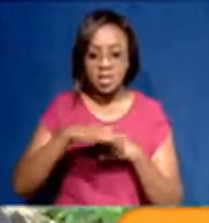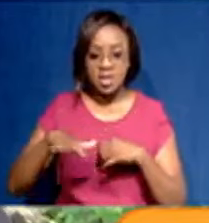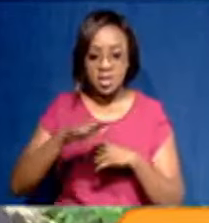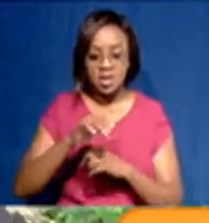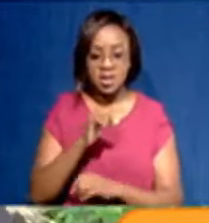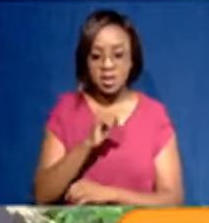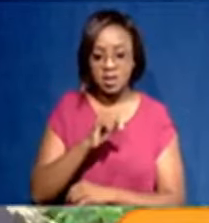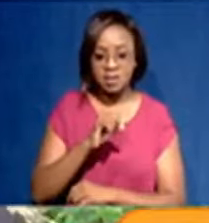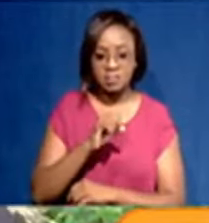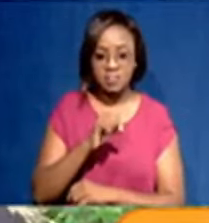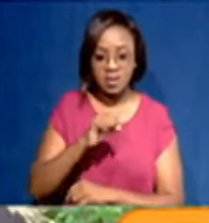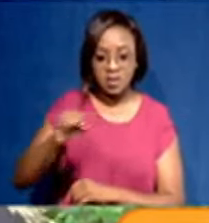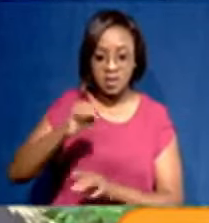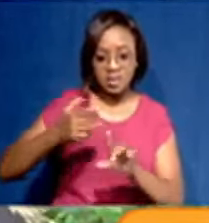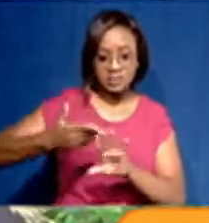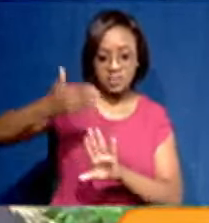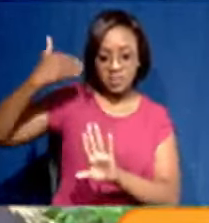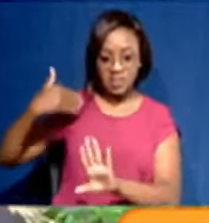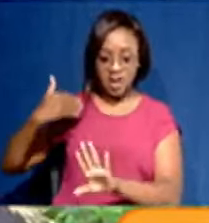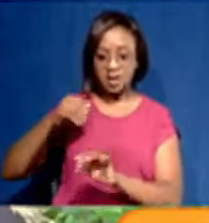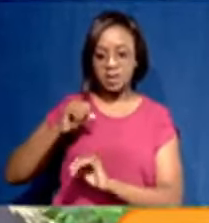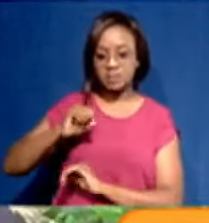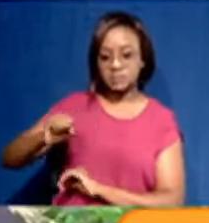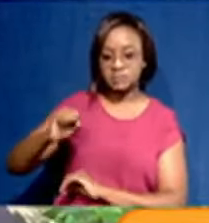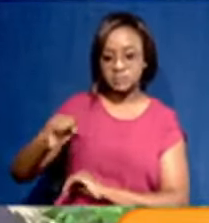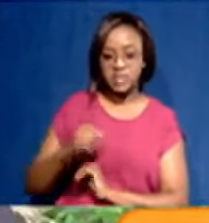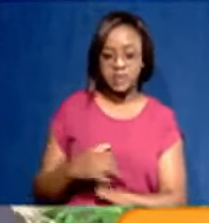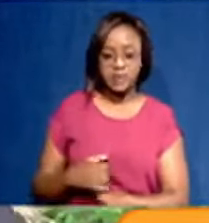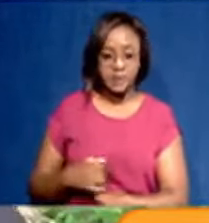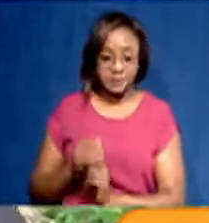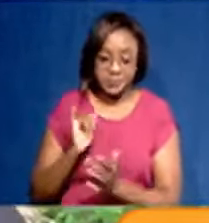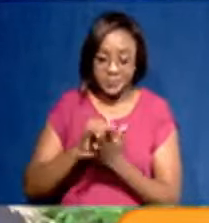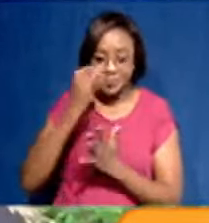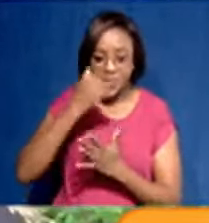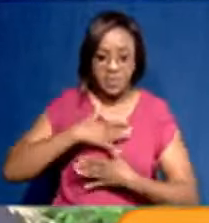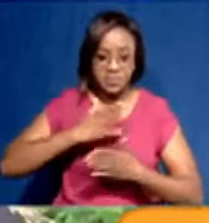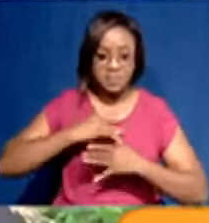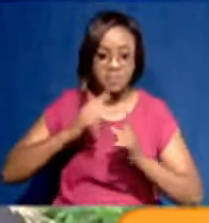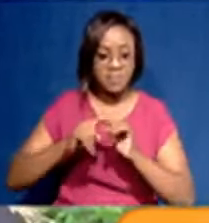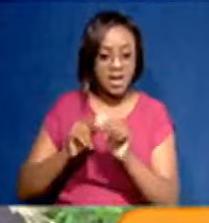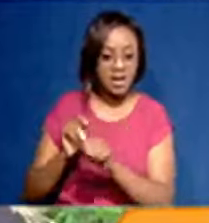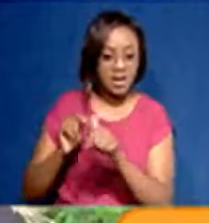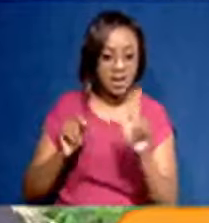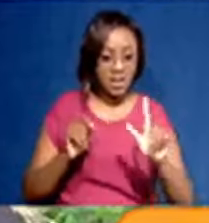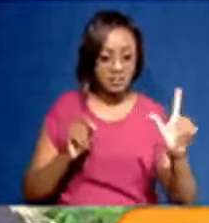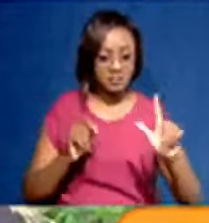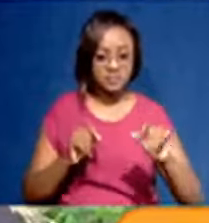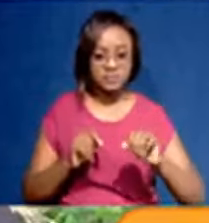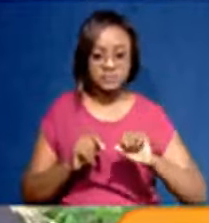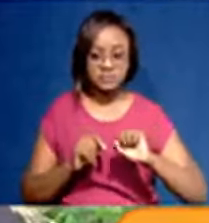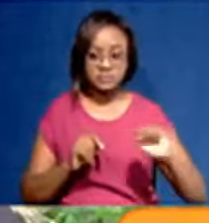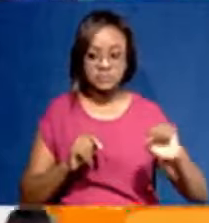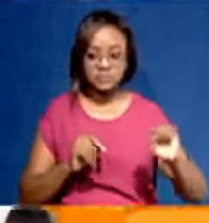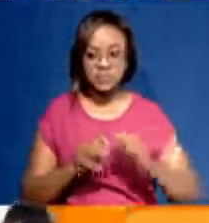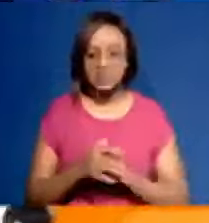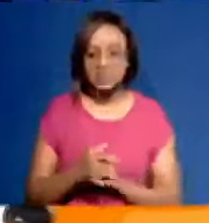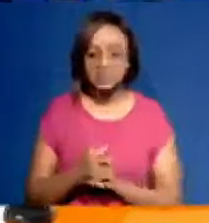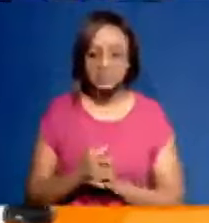side. It has been okay somehow, but the other side, left hand, finished.